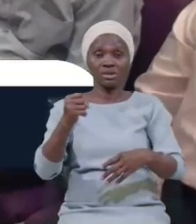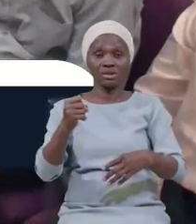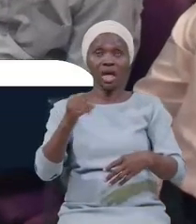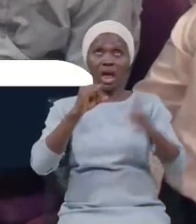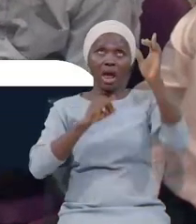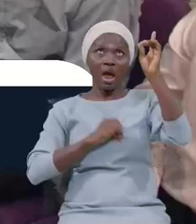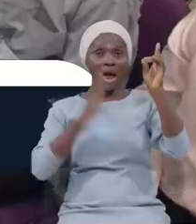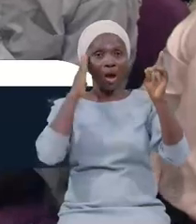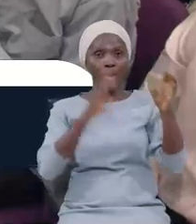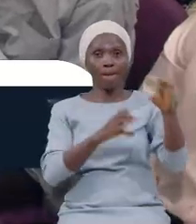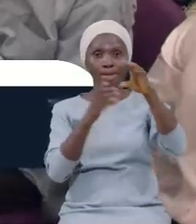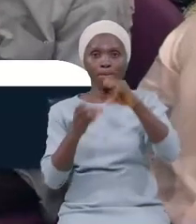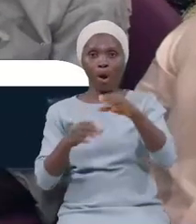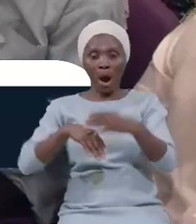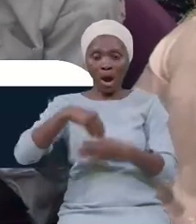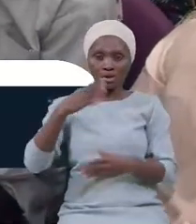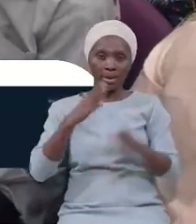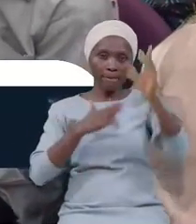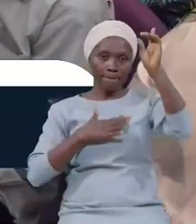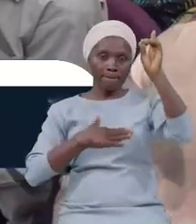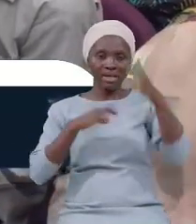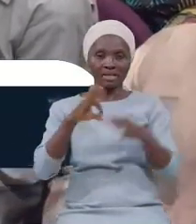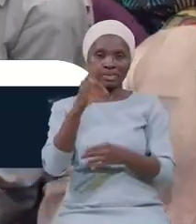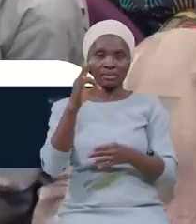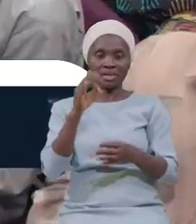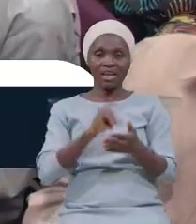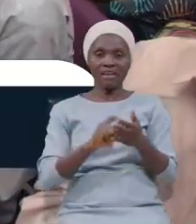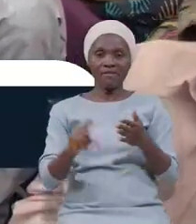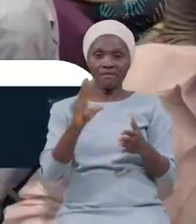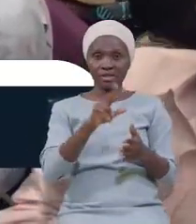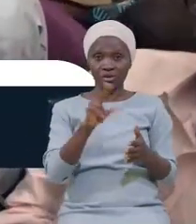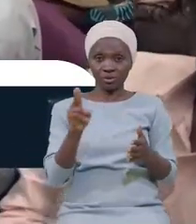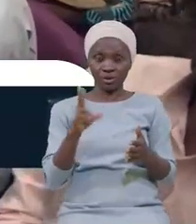je répandrai mon esprit.